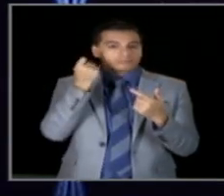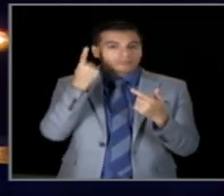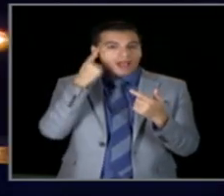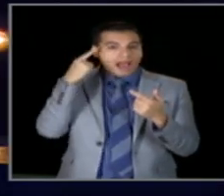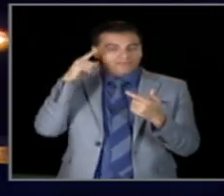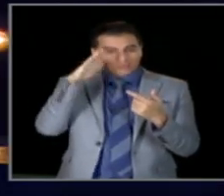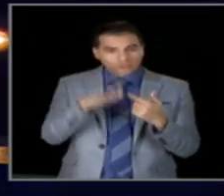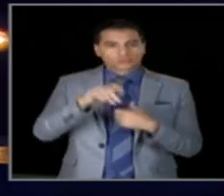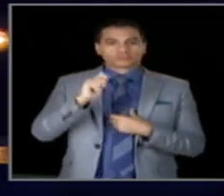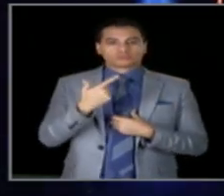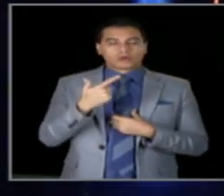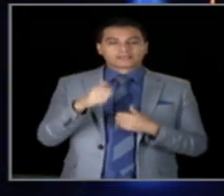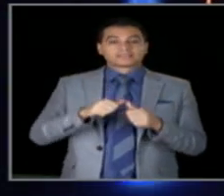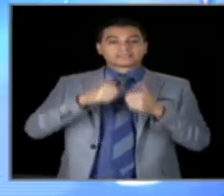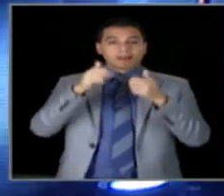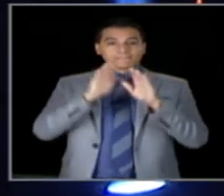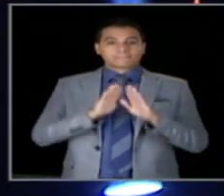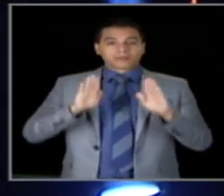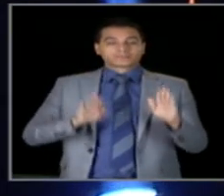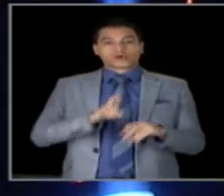سينما ومسرح. والسؤال هو